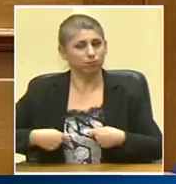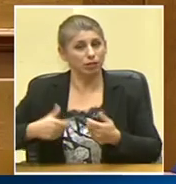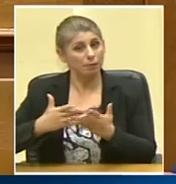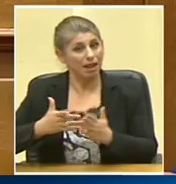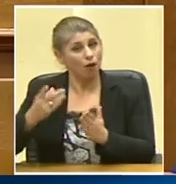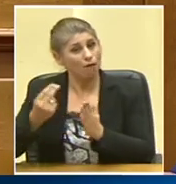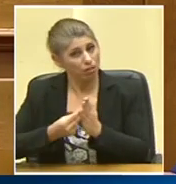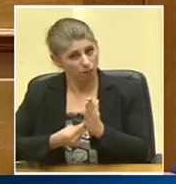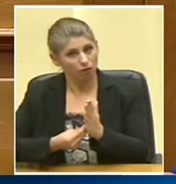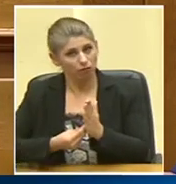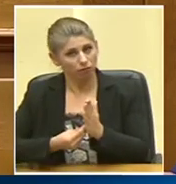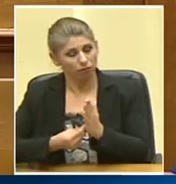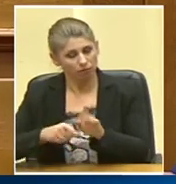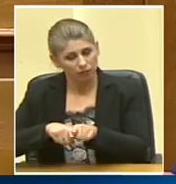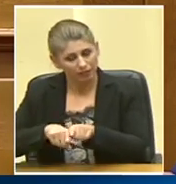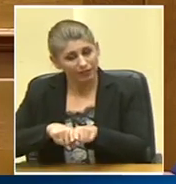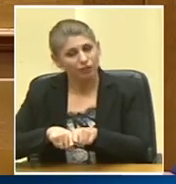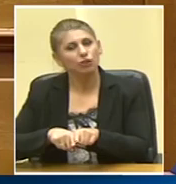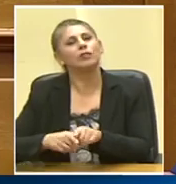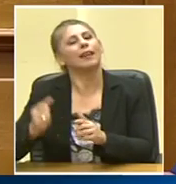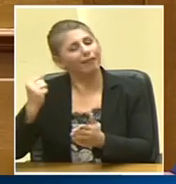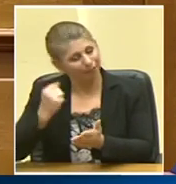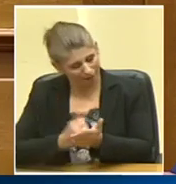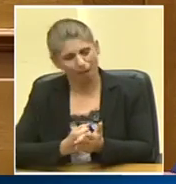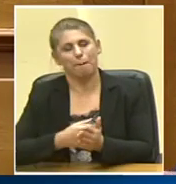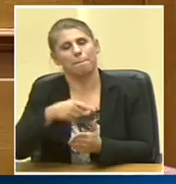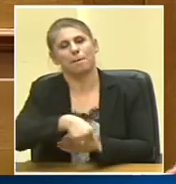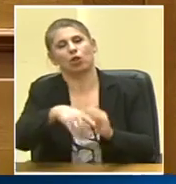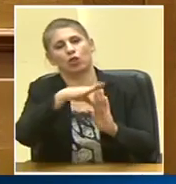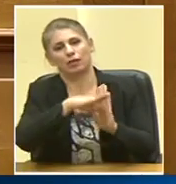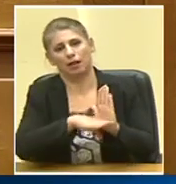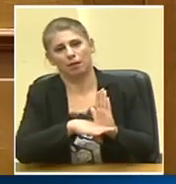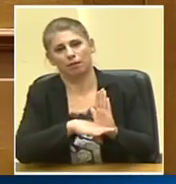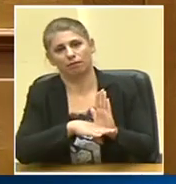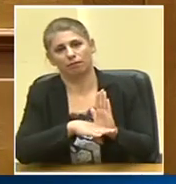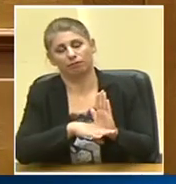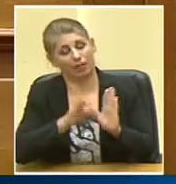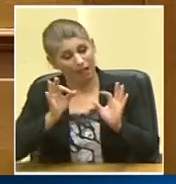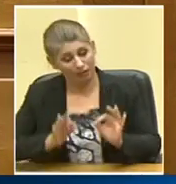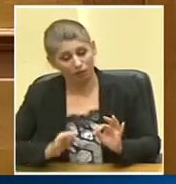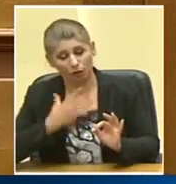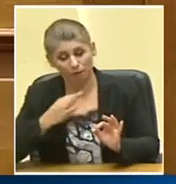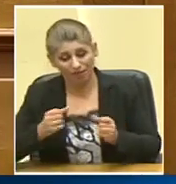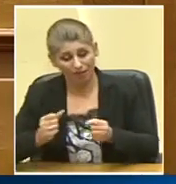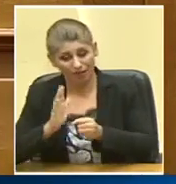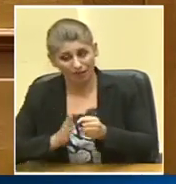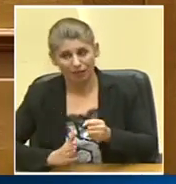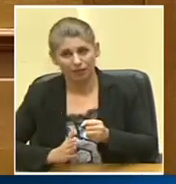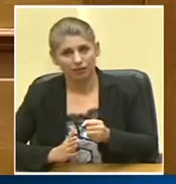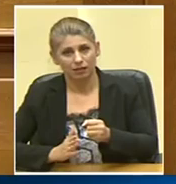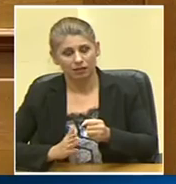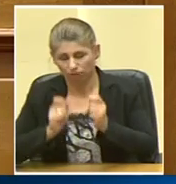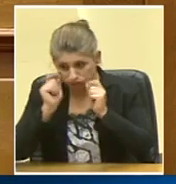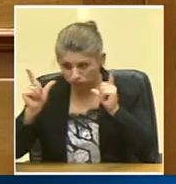βαθμό σχετίζονται και με το Σύνταγμα. Και ακριβώς επειδή η κρίση λειτουργήσε